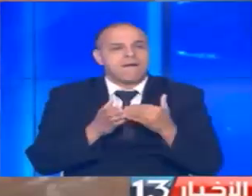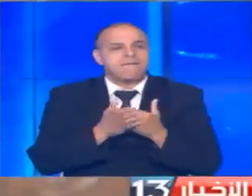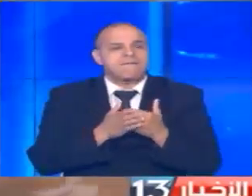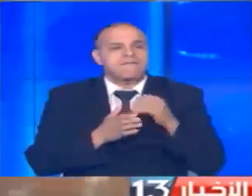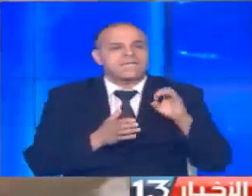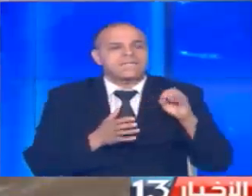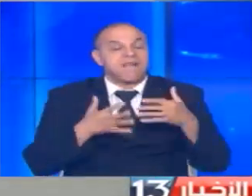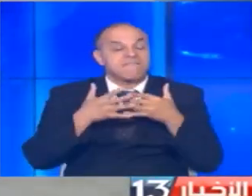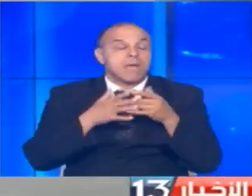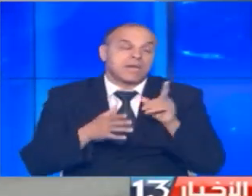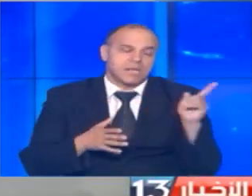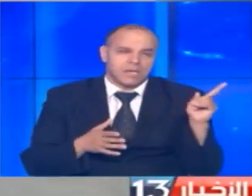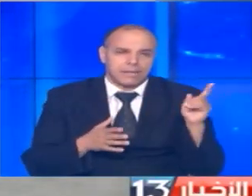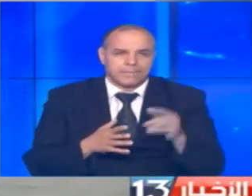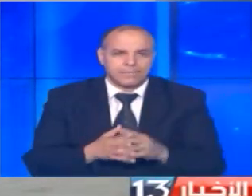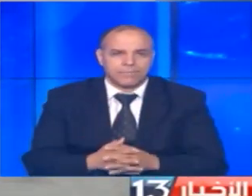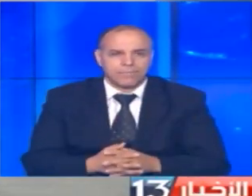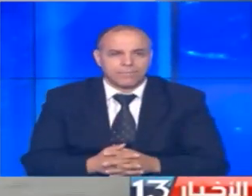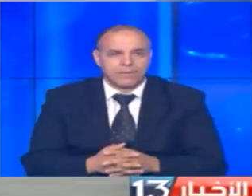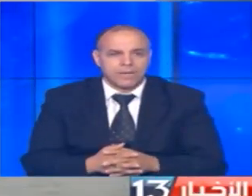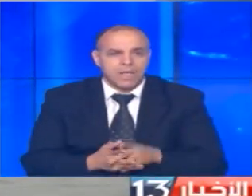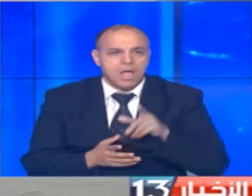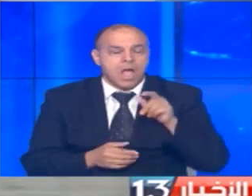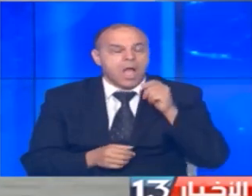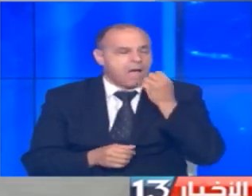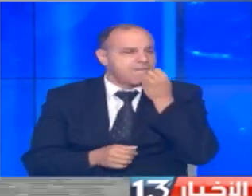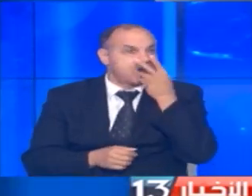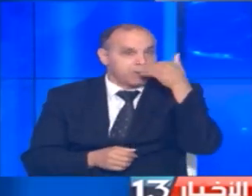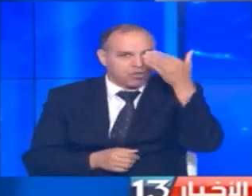فرانسيسكو الأمريكية في الربيع القادم.